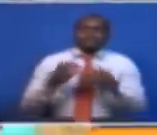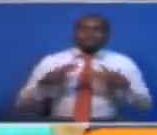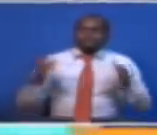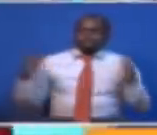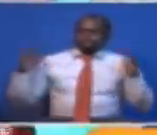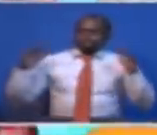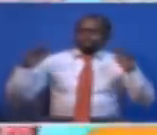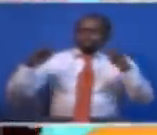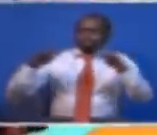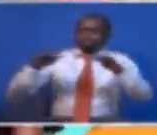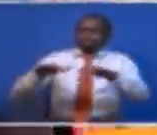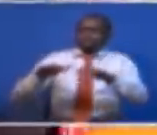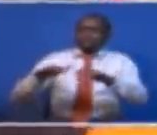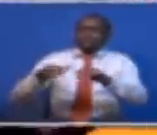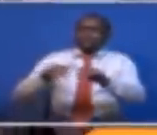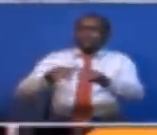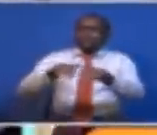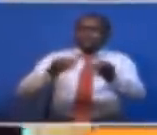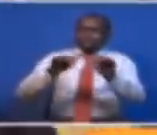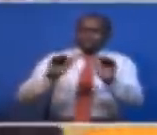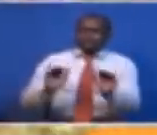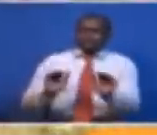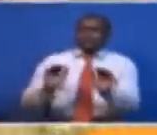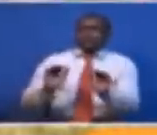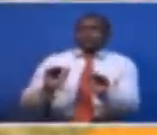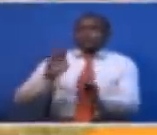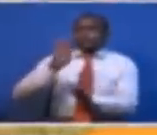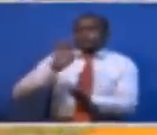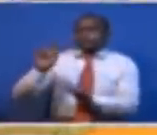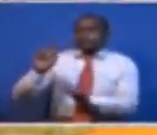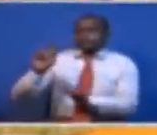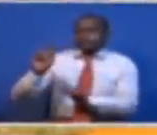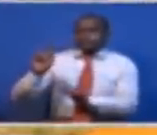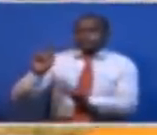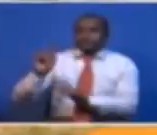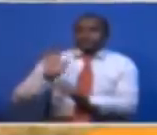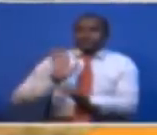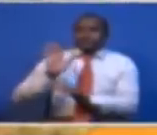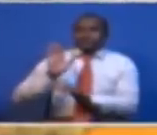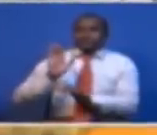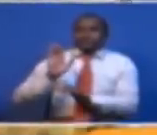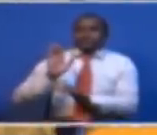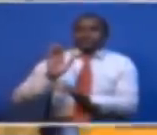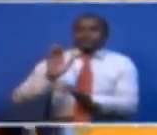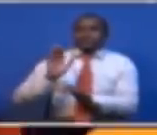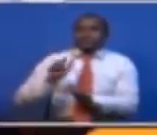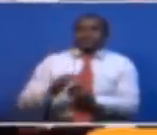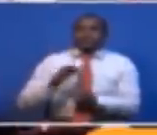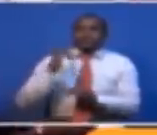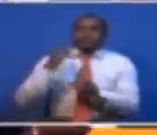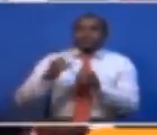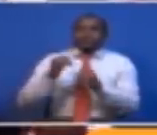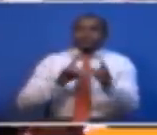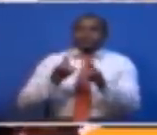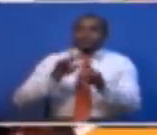mtaani Simat kumsindikiza constable wa polisi Nicholas Kiplagat Bett katika safari yake ya mwisho duniani.